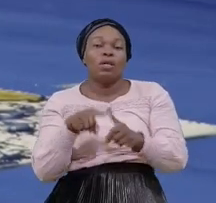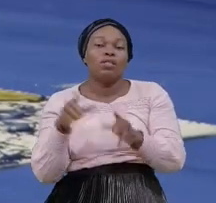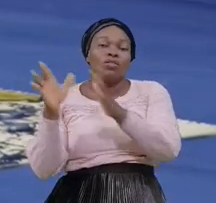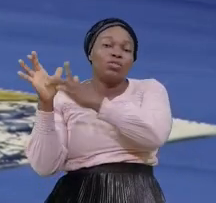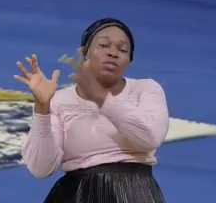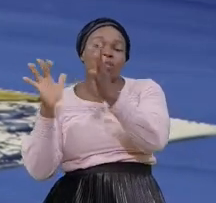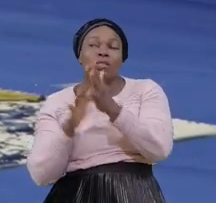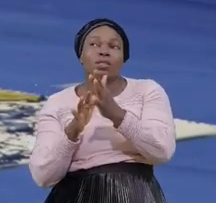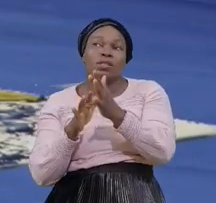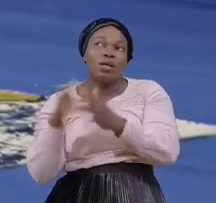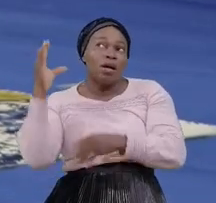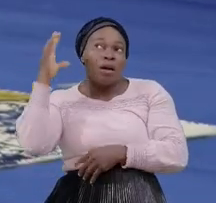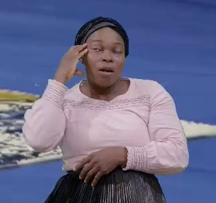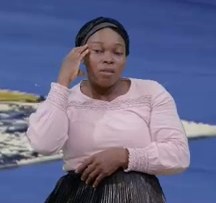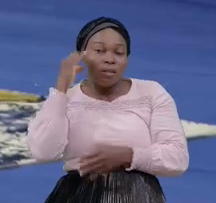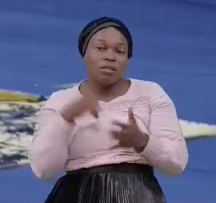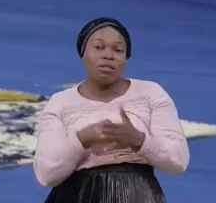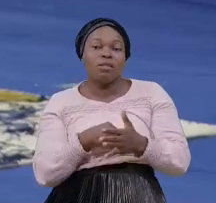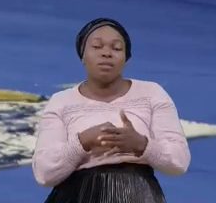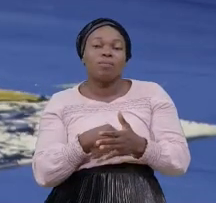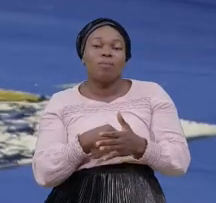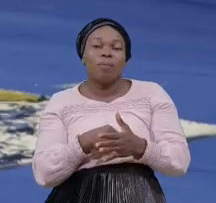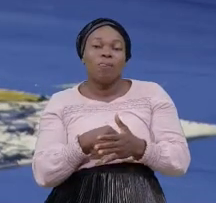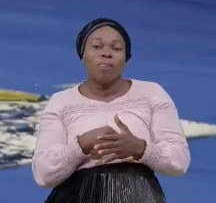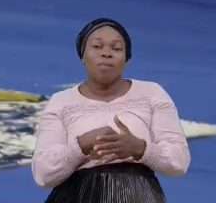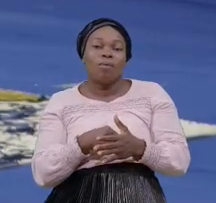Après l'avoir entendu,